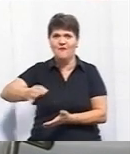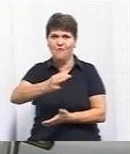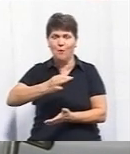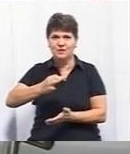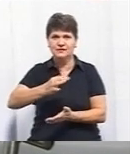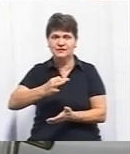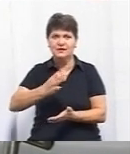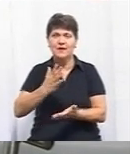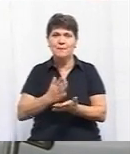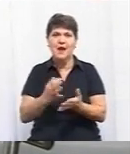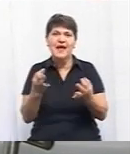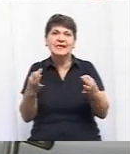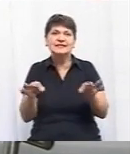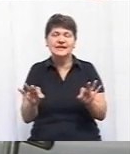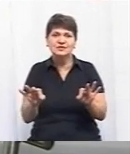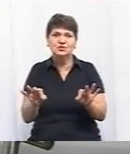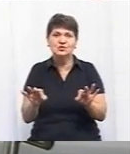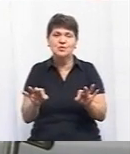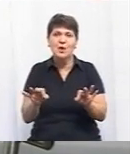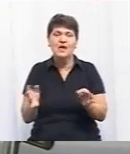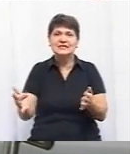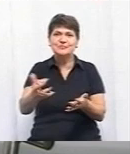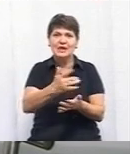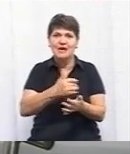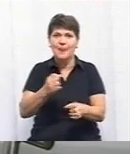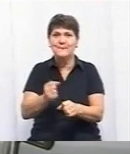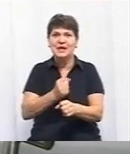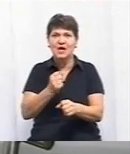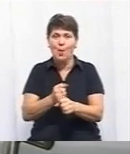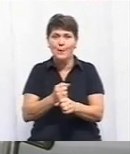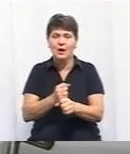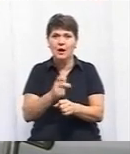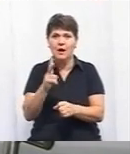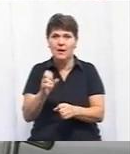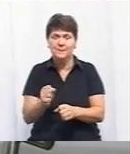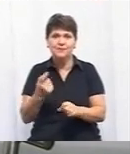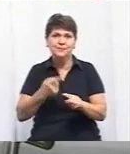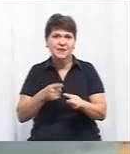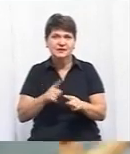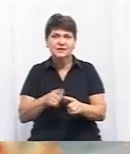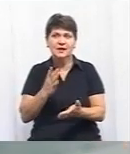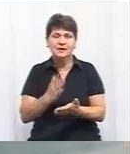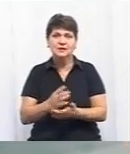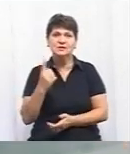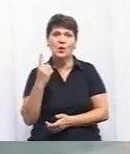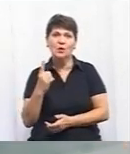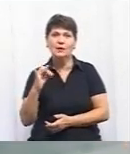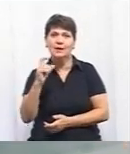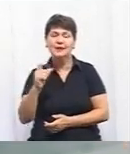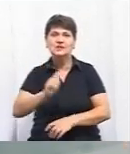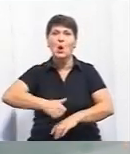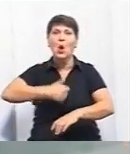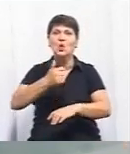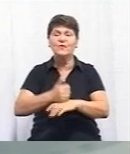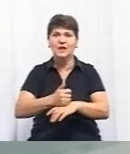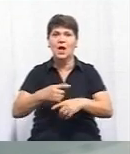перевезення та переробку. Ви з ними взаємодієте? Так, та переробку. Ми, ну, це є одна із головних складових торгової